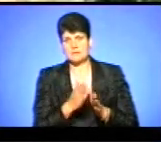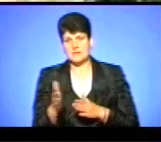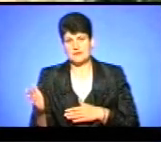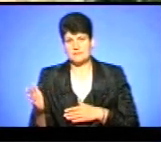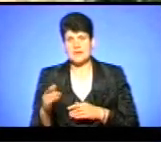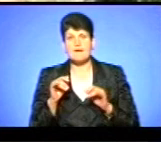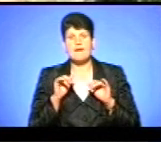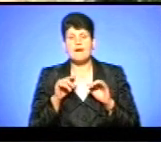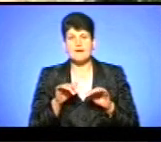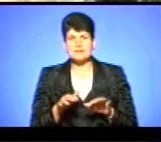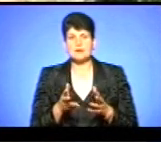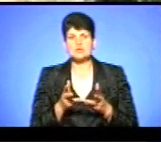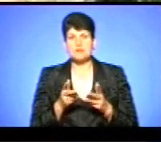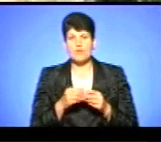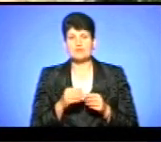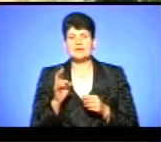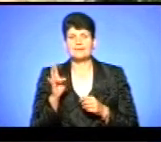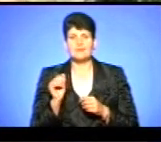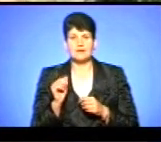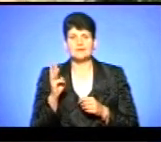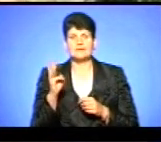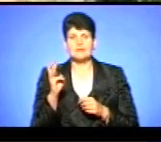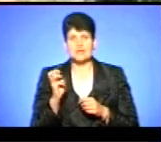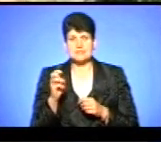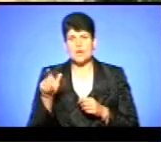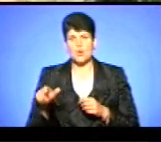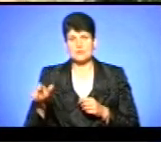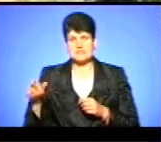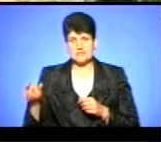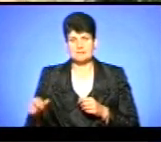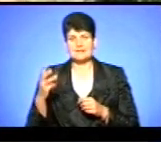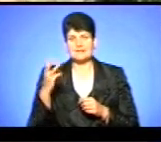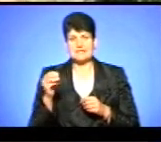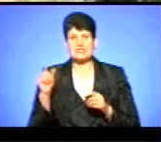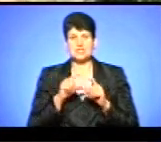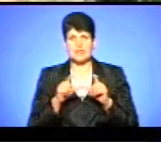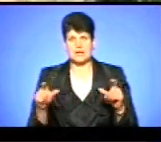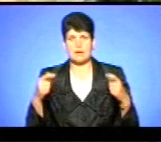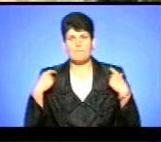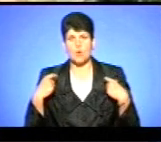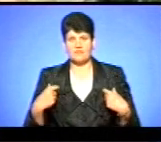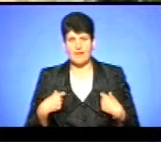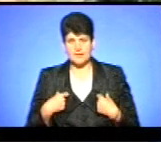Акція розрахована була на 300 осіб, 300 шкільних портфеликів.